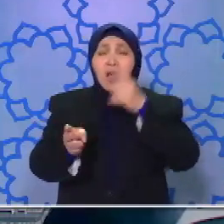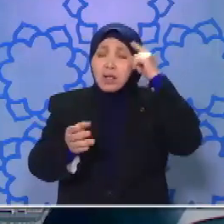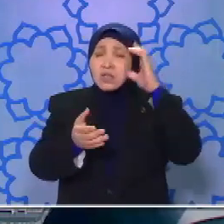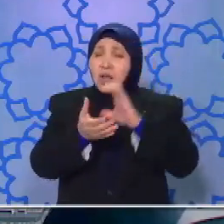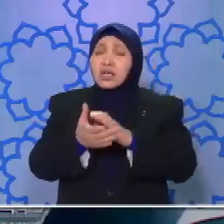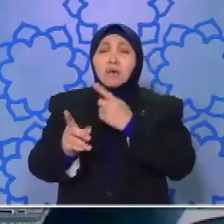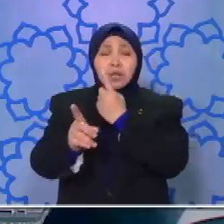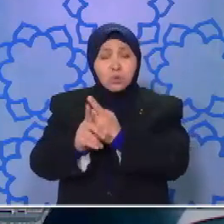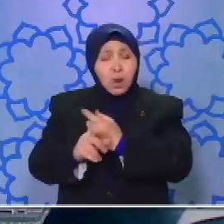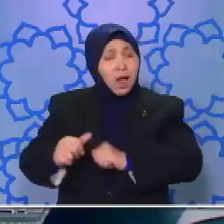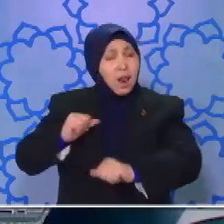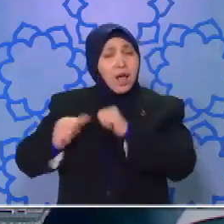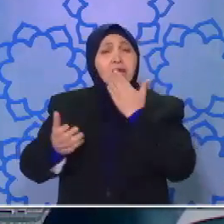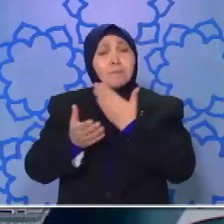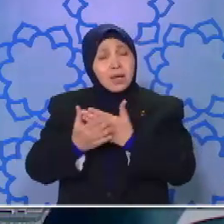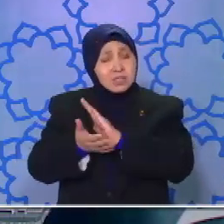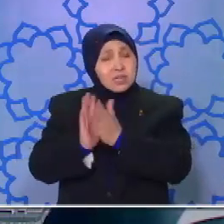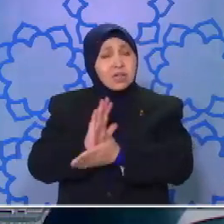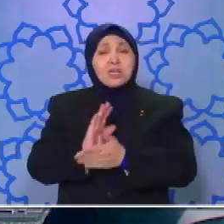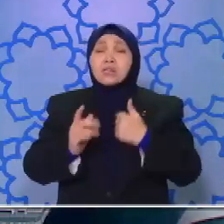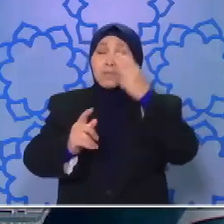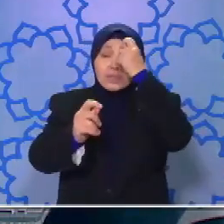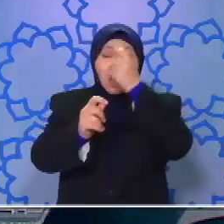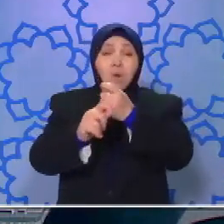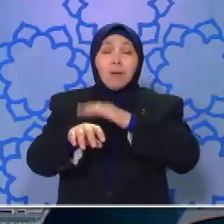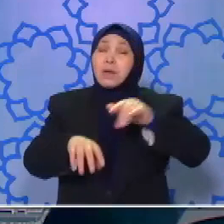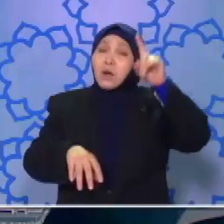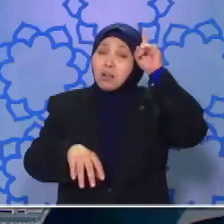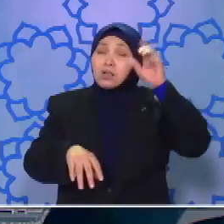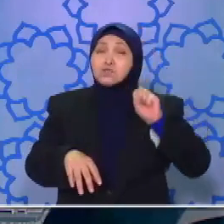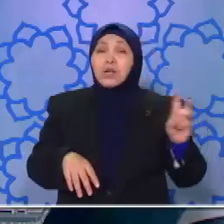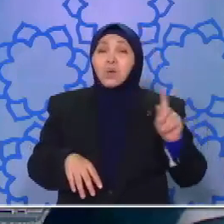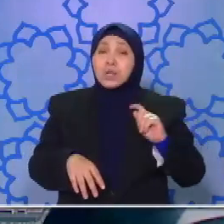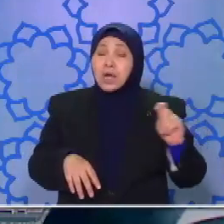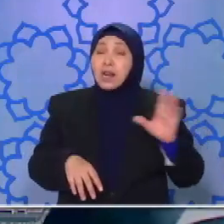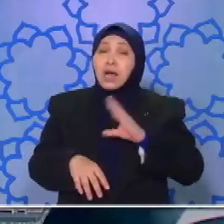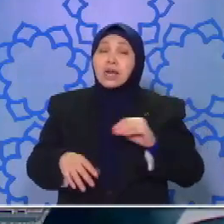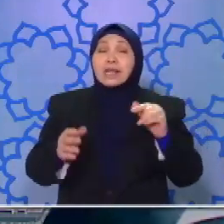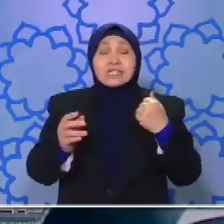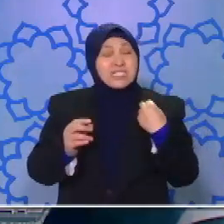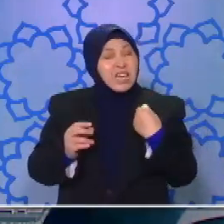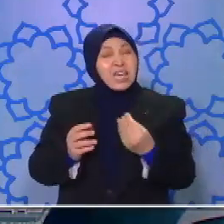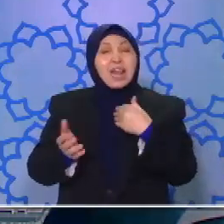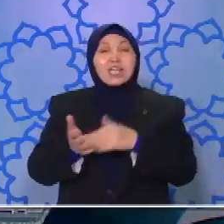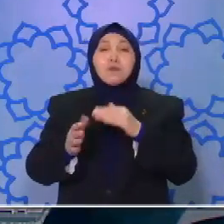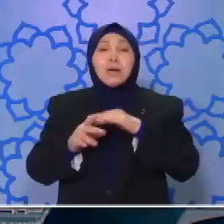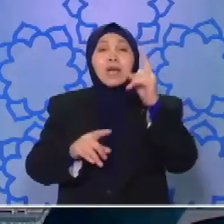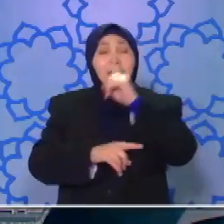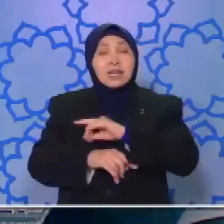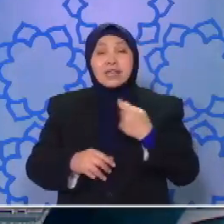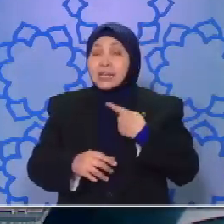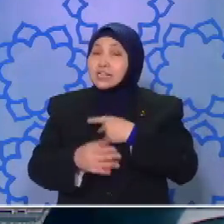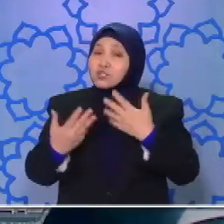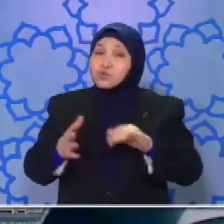sahih, akhlak yang baik. Mudah-mudahan kita bertakwa kepada Allah Subhanahu Wa Taala. Baik, sedikit tajwid pada hari ini, kita